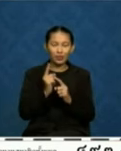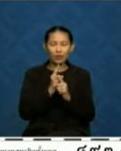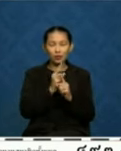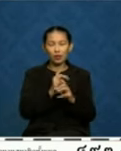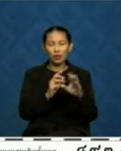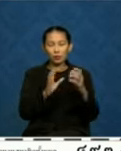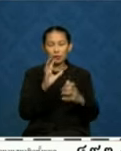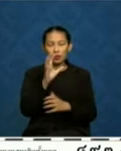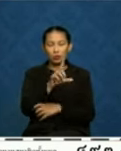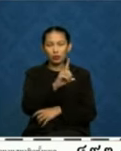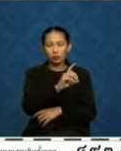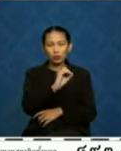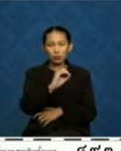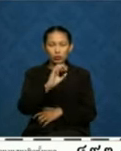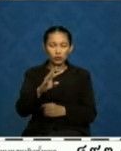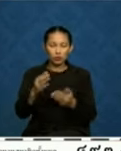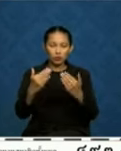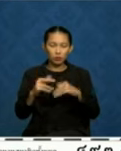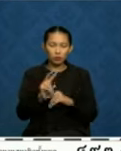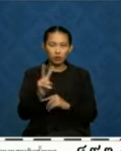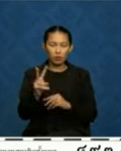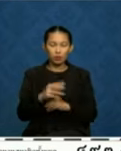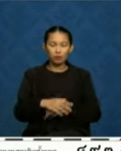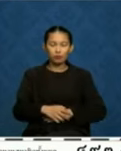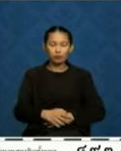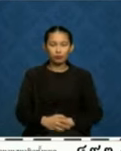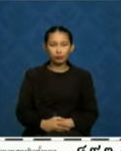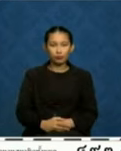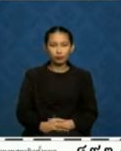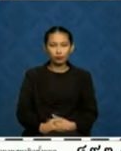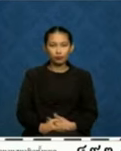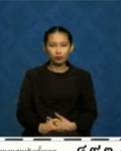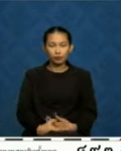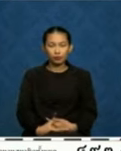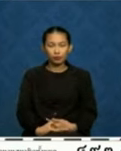ข้อ104วรรค2ด้วยนะครับ